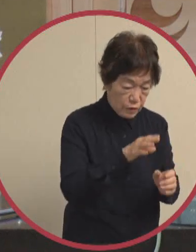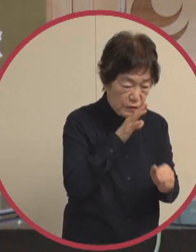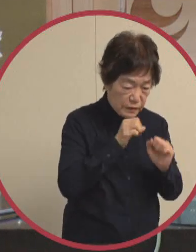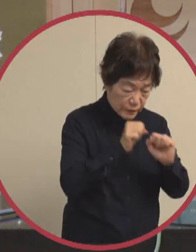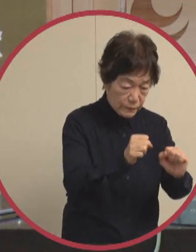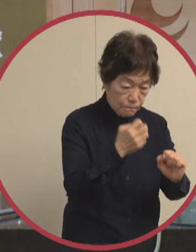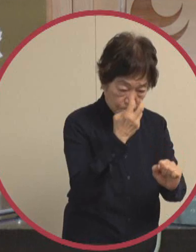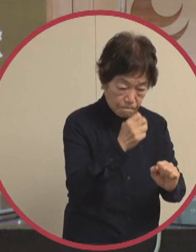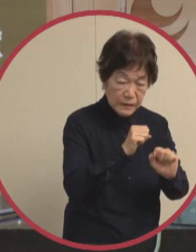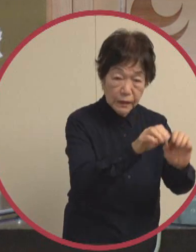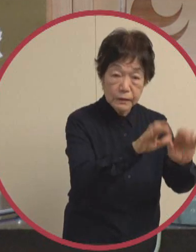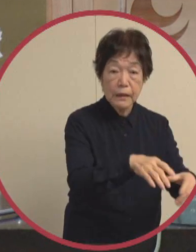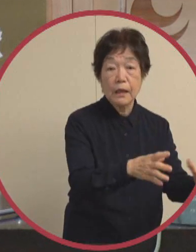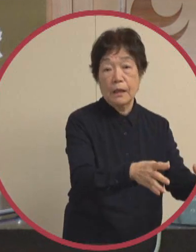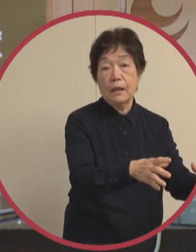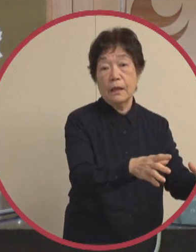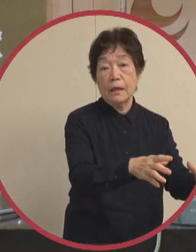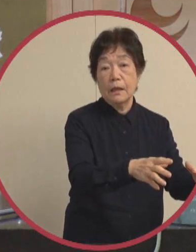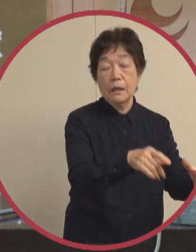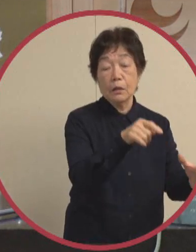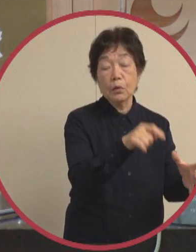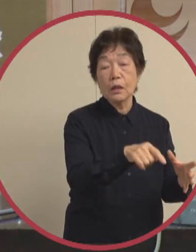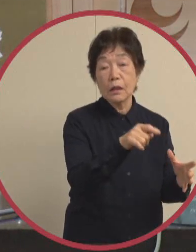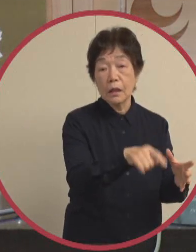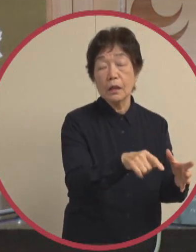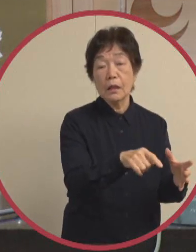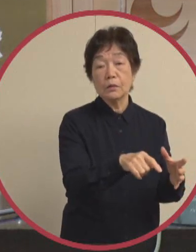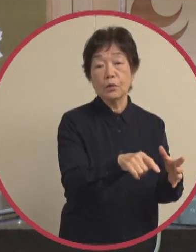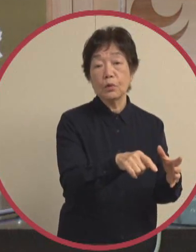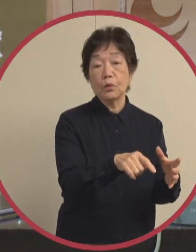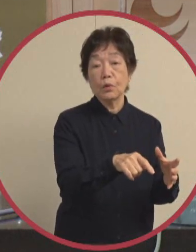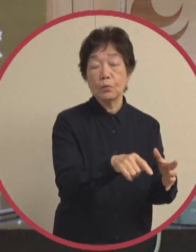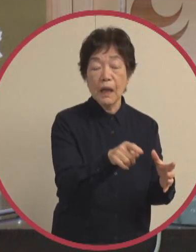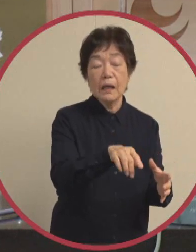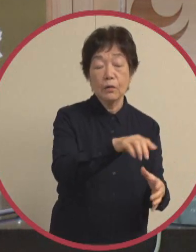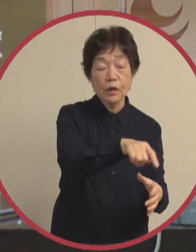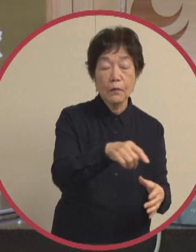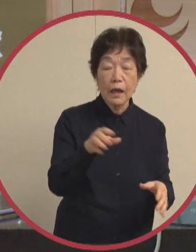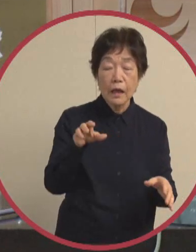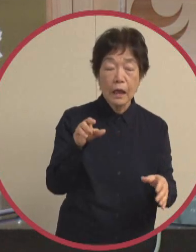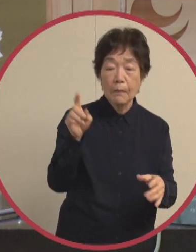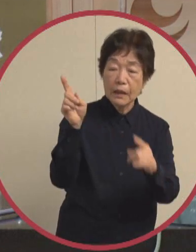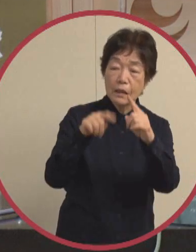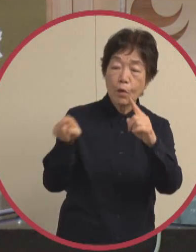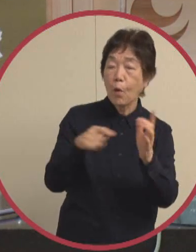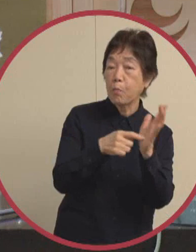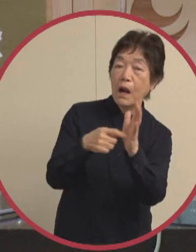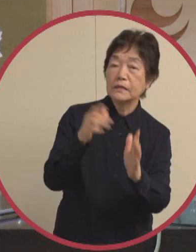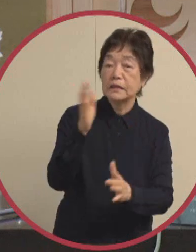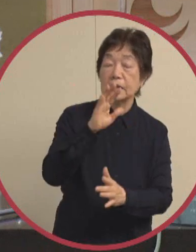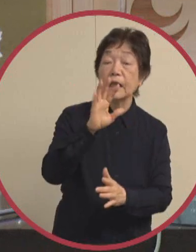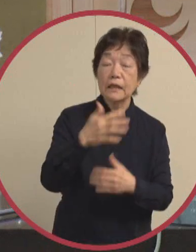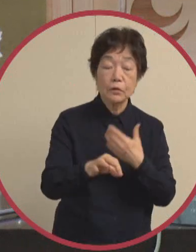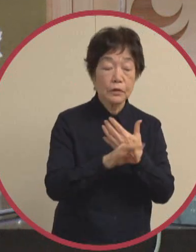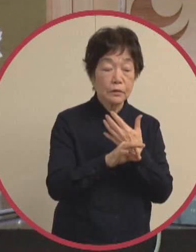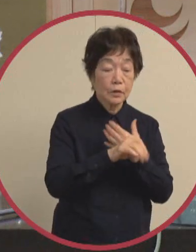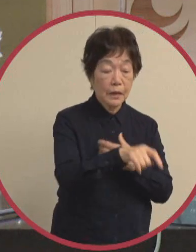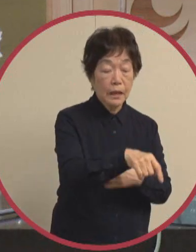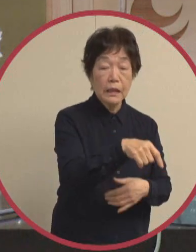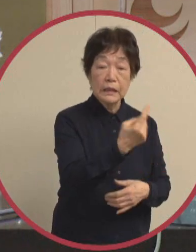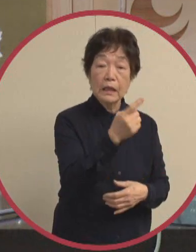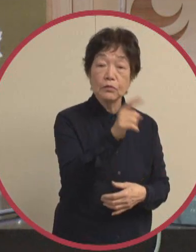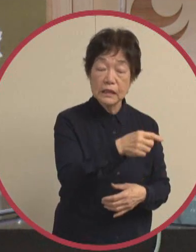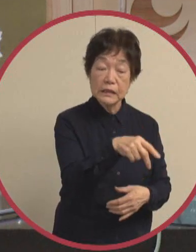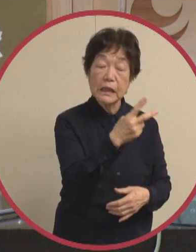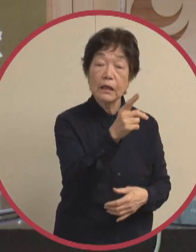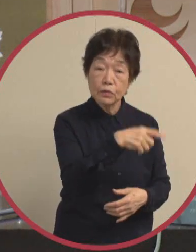ると、まあ、それが例えば皆さんはには情報が言ってないで申し訳ありませんけれども、例えば100人とか200人とかいうレ